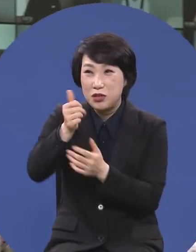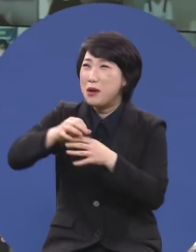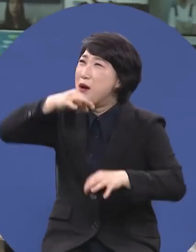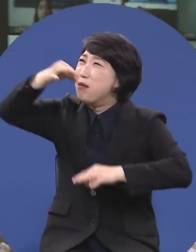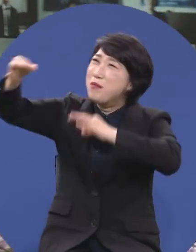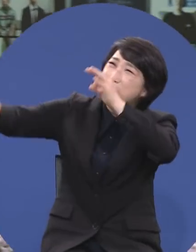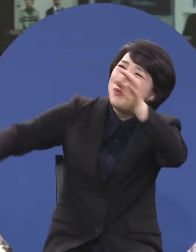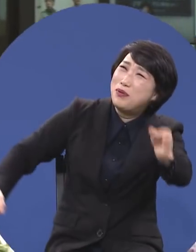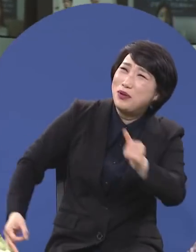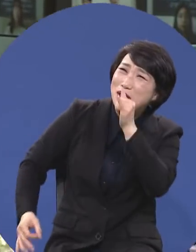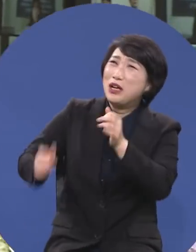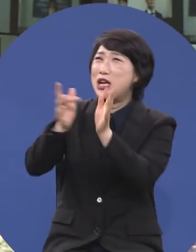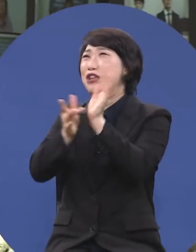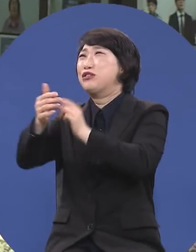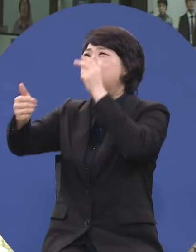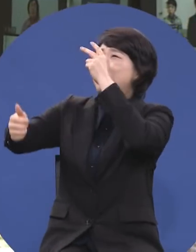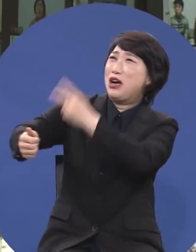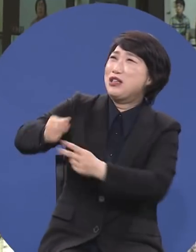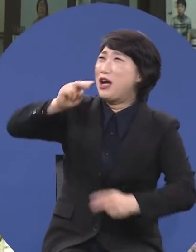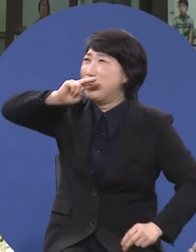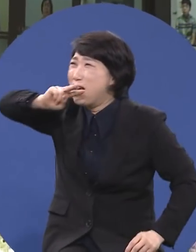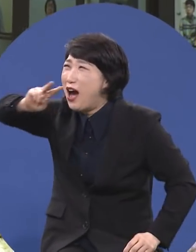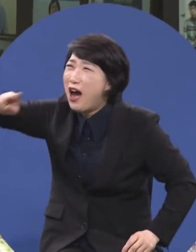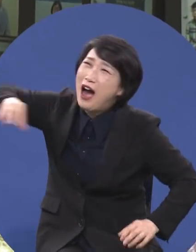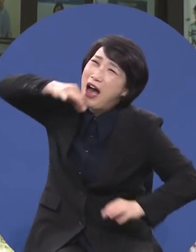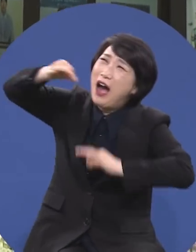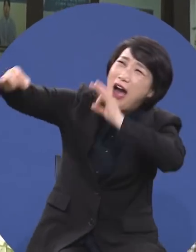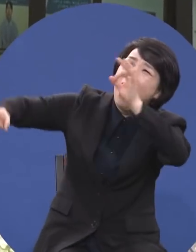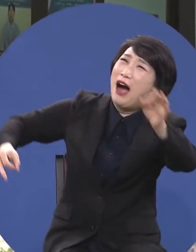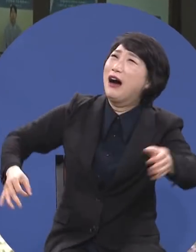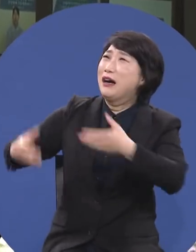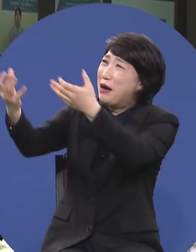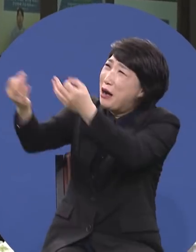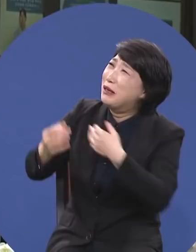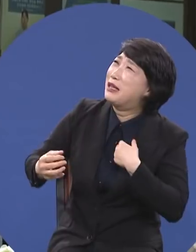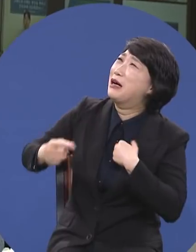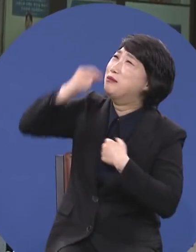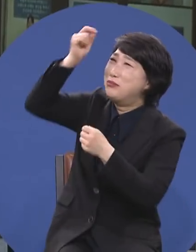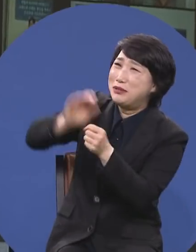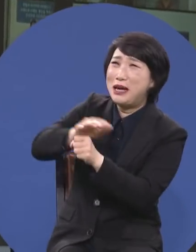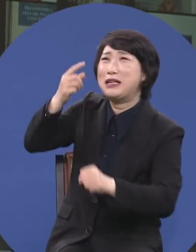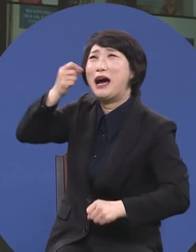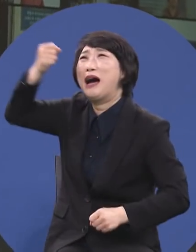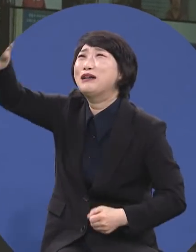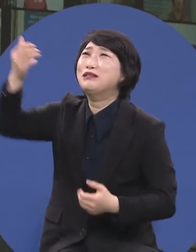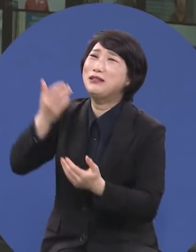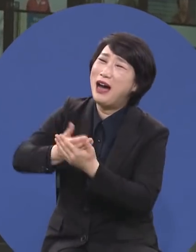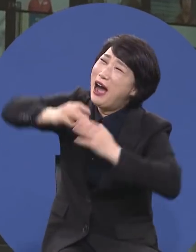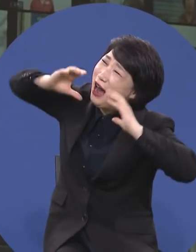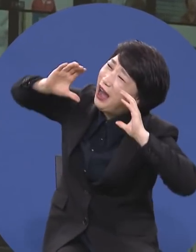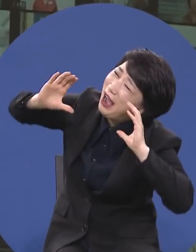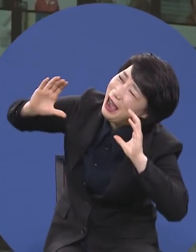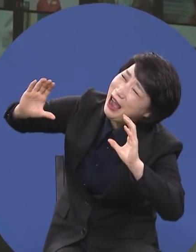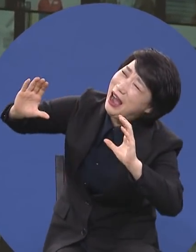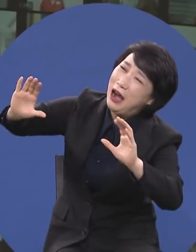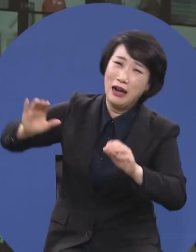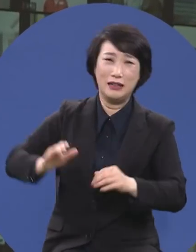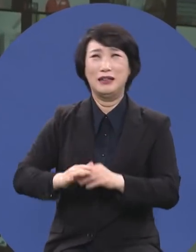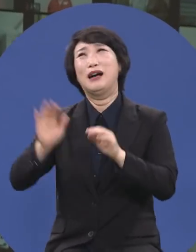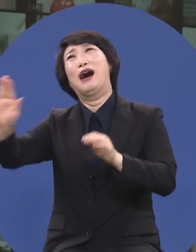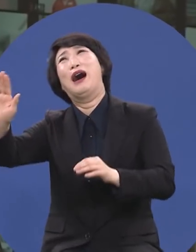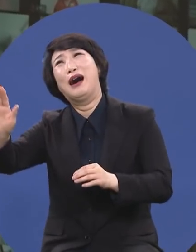부릅니다. 예수 선생이야, 나를 불쌍히 여기소서.